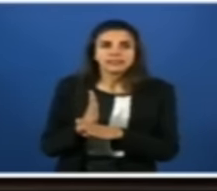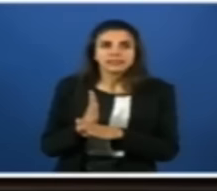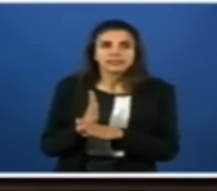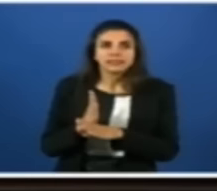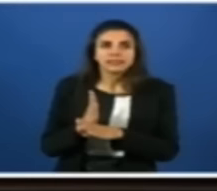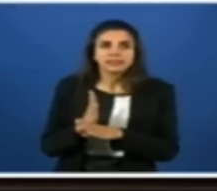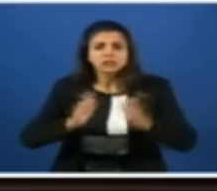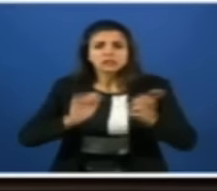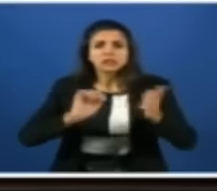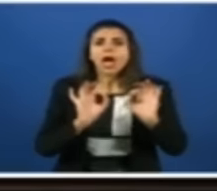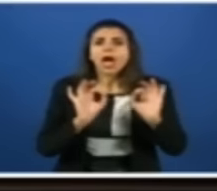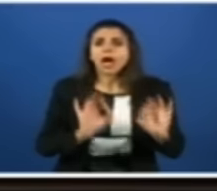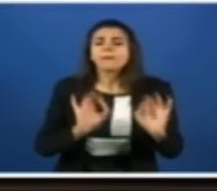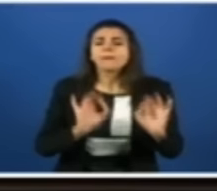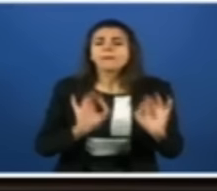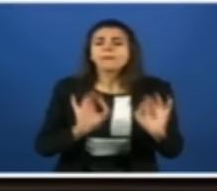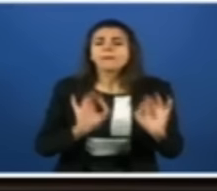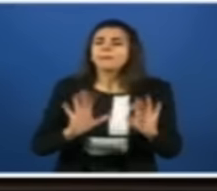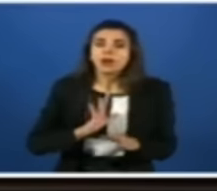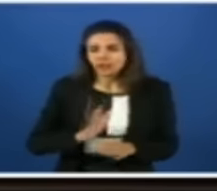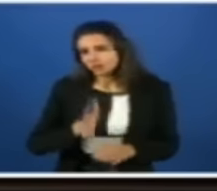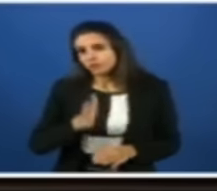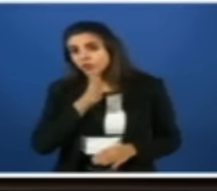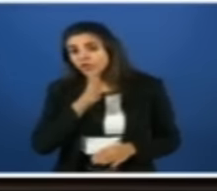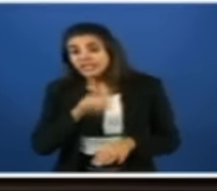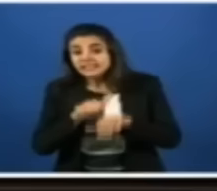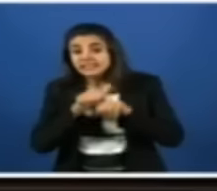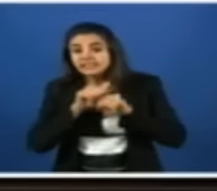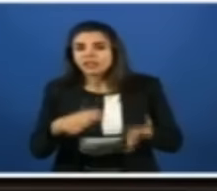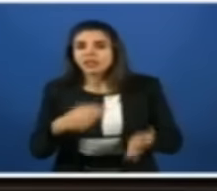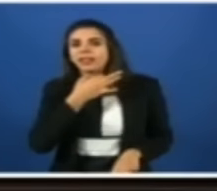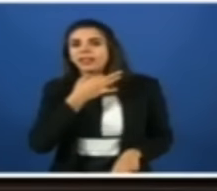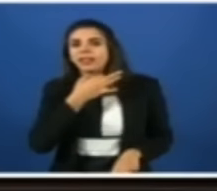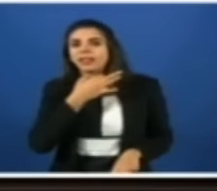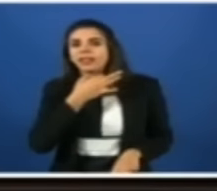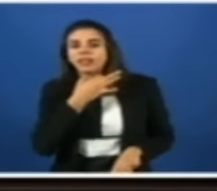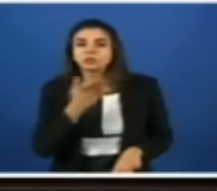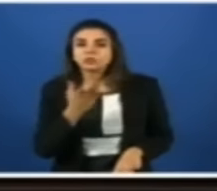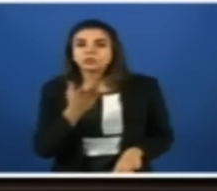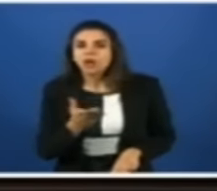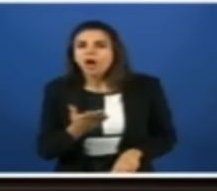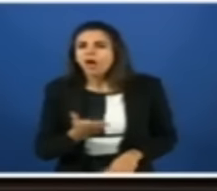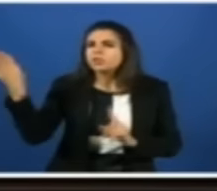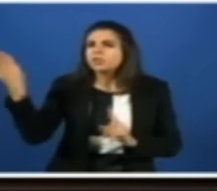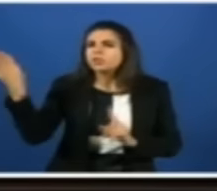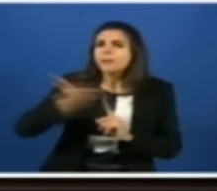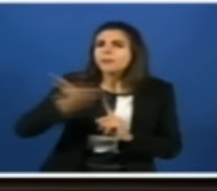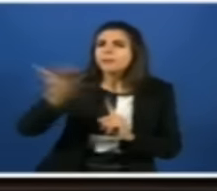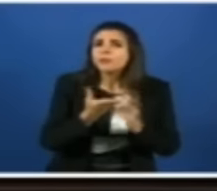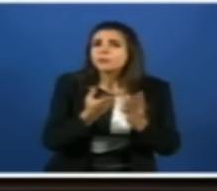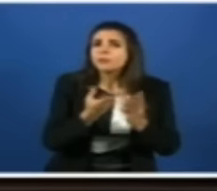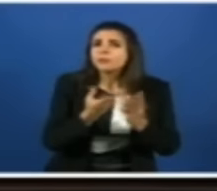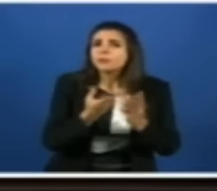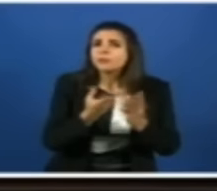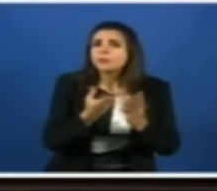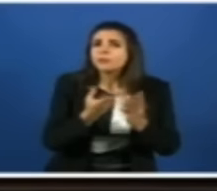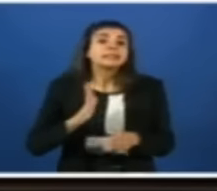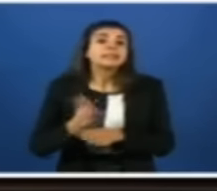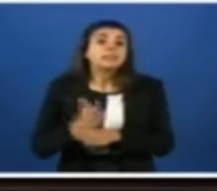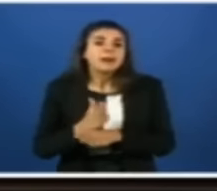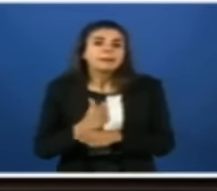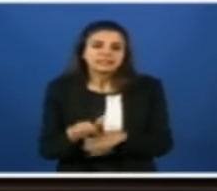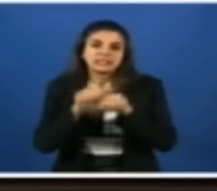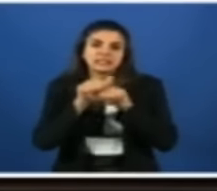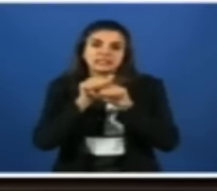krizler yaşandı? Çünkü sistem tıkandı. Neden darbelere zemin hazırlandı? Çünkü